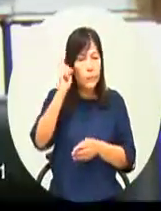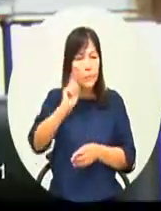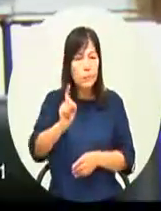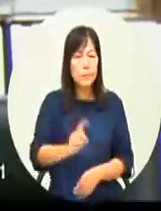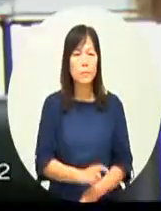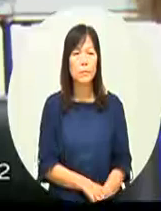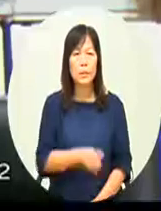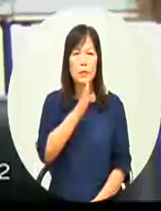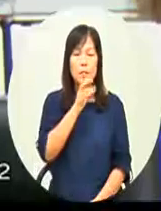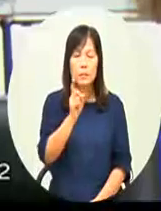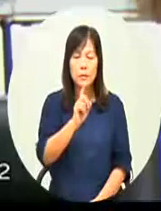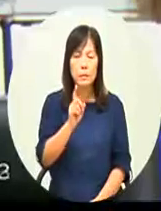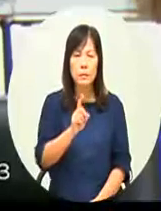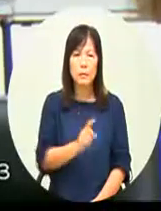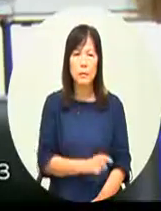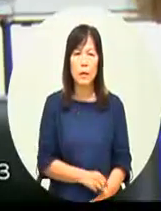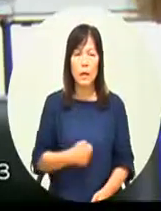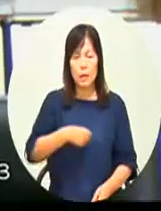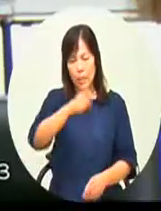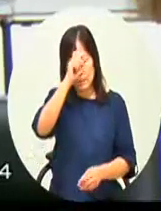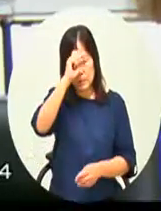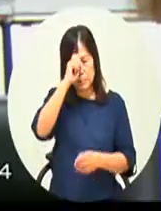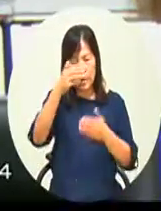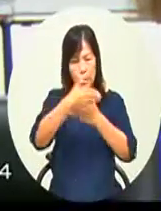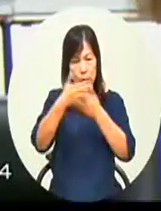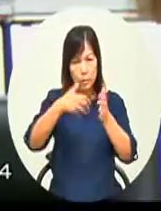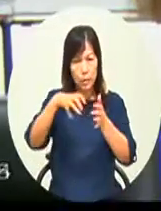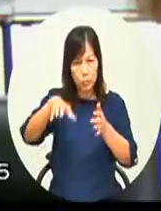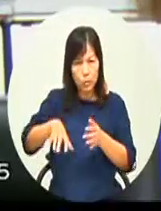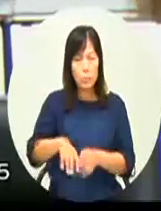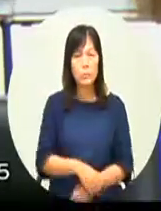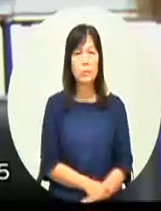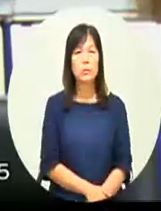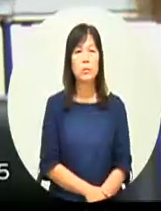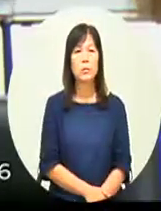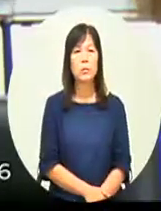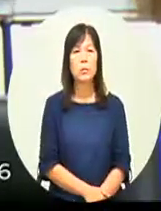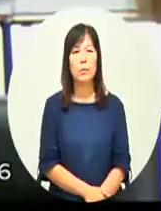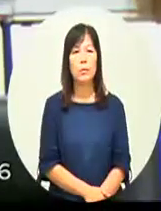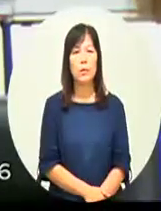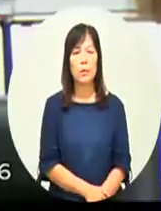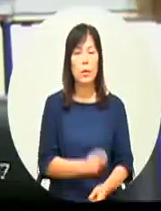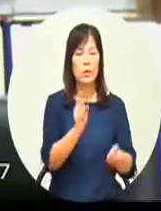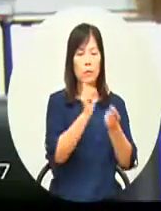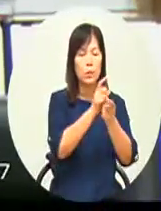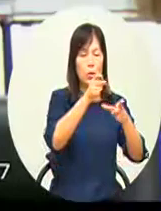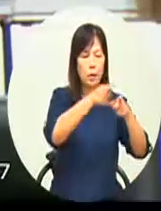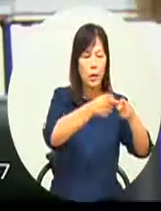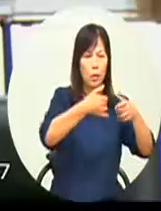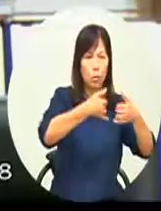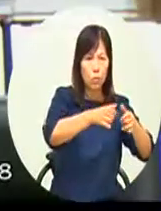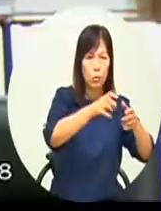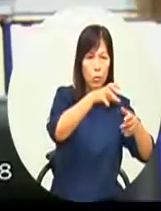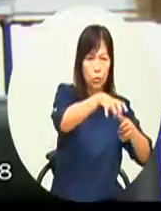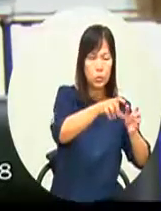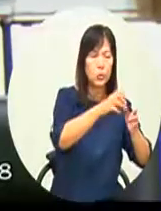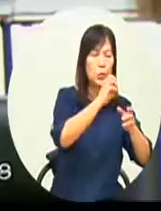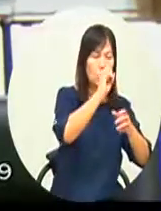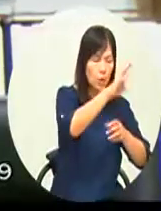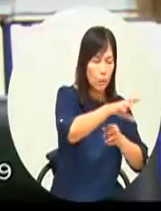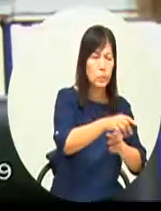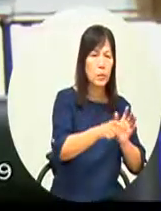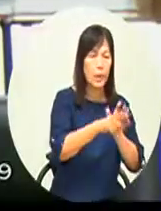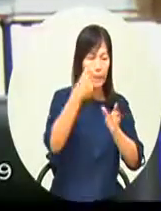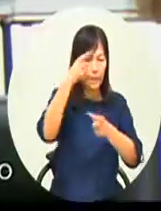希望我们的交通局能够反映公路局明年